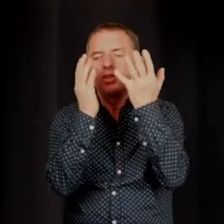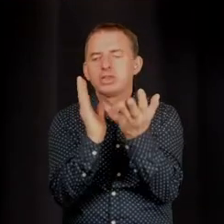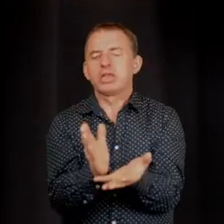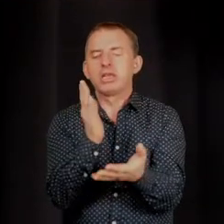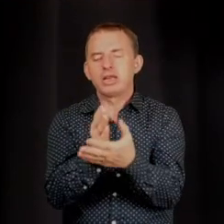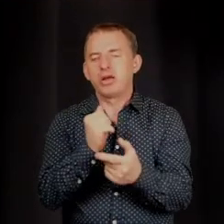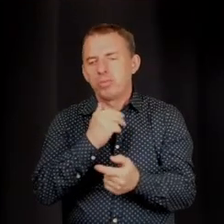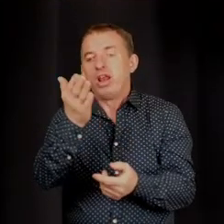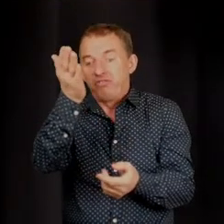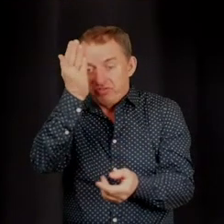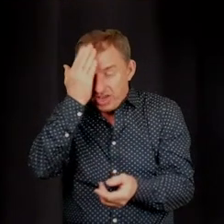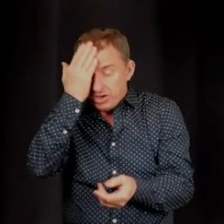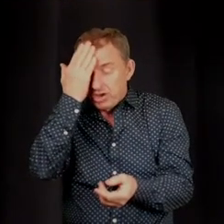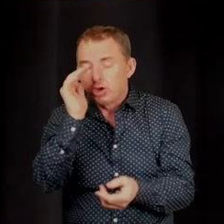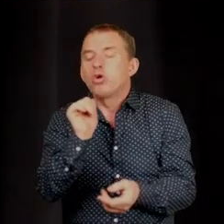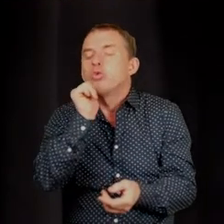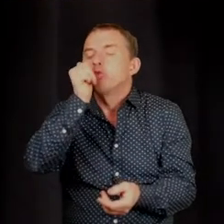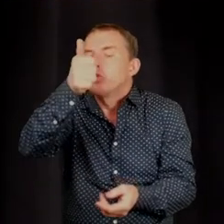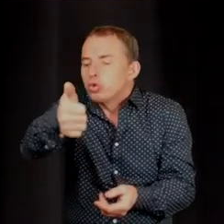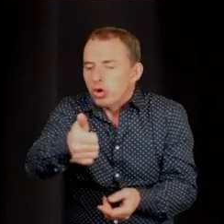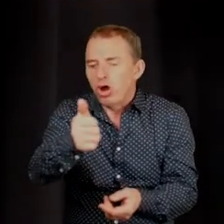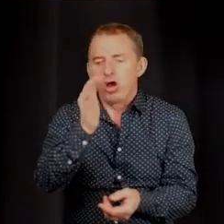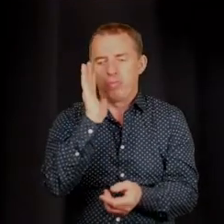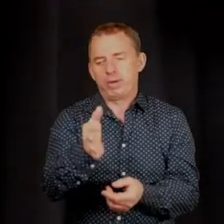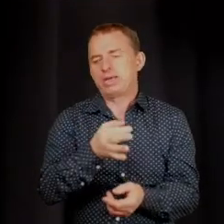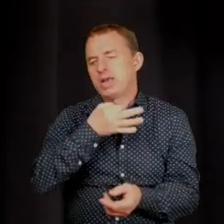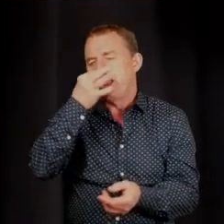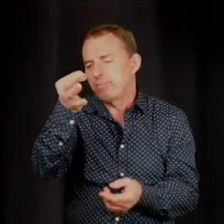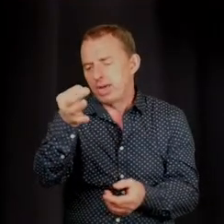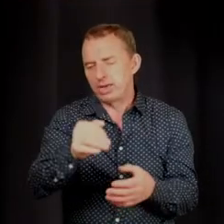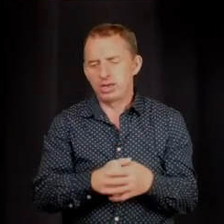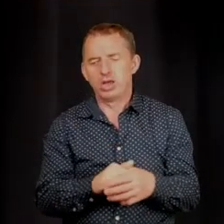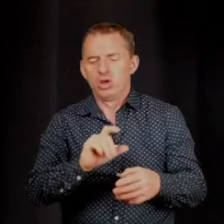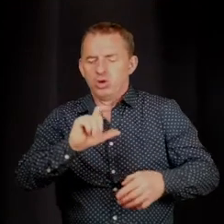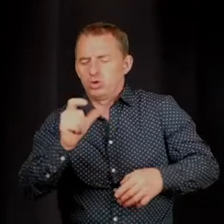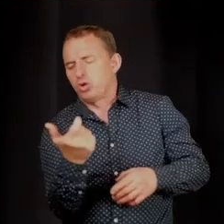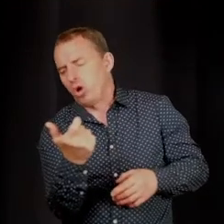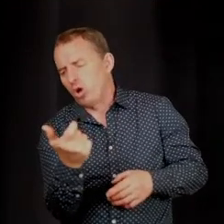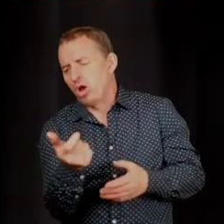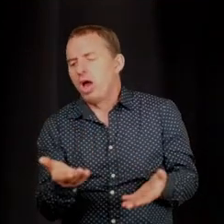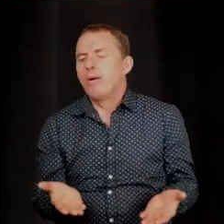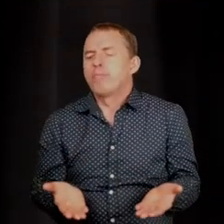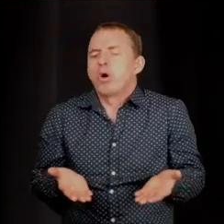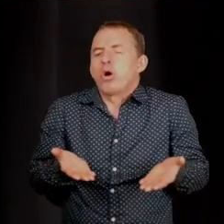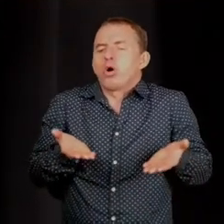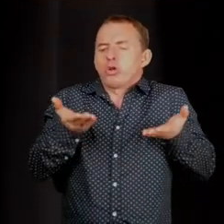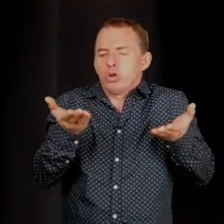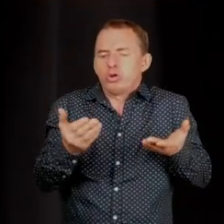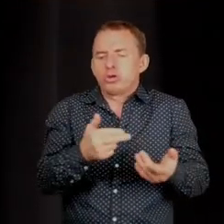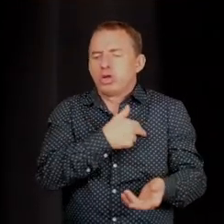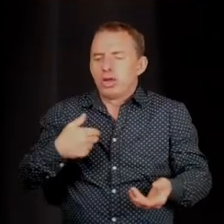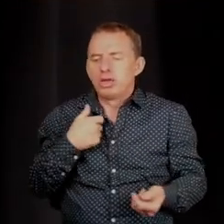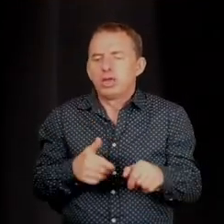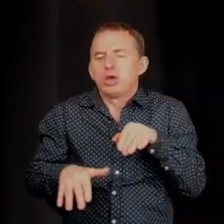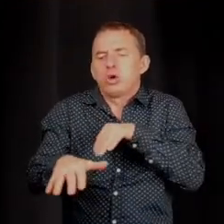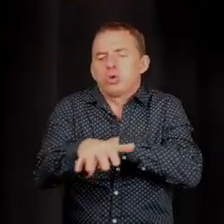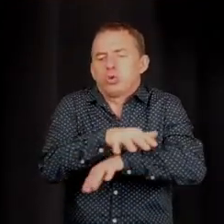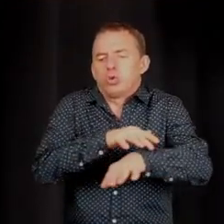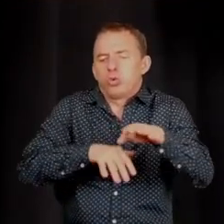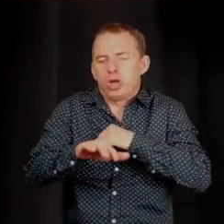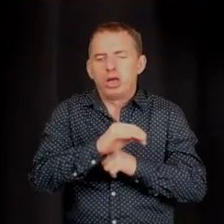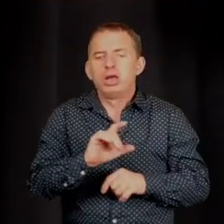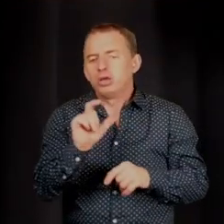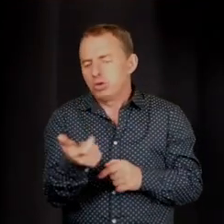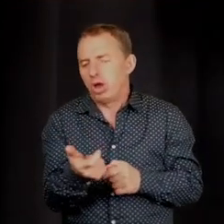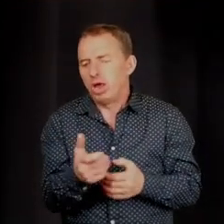wiedzieć, że jutro będzie lepiej. What is it that buoys up our spirits? Co takiego podnosi naszego ducha? What is it that encourages our hearts? Co